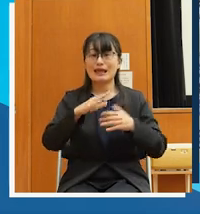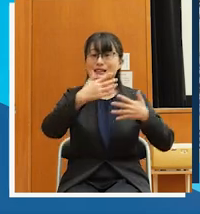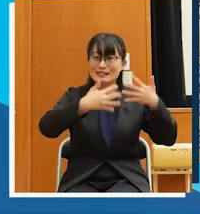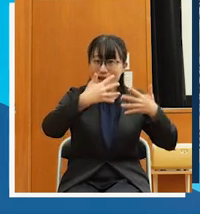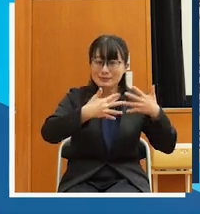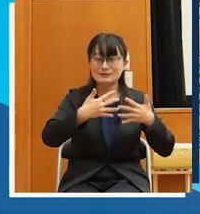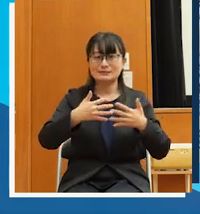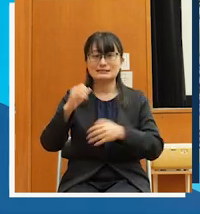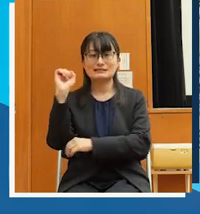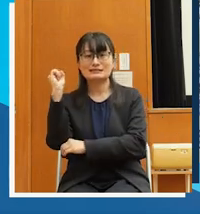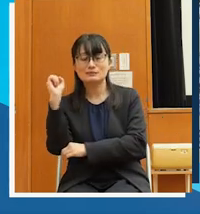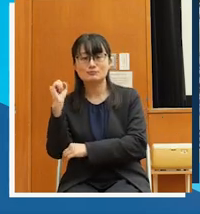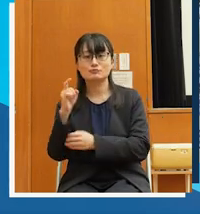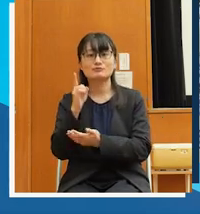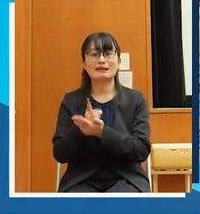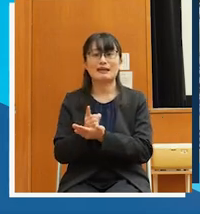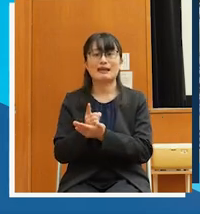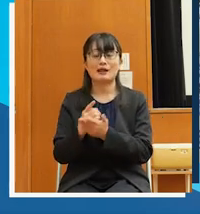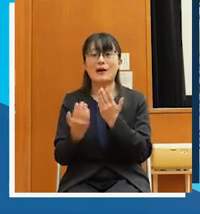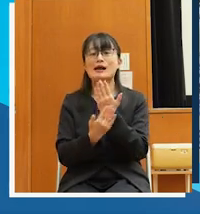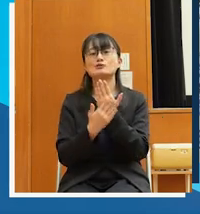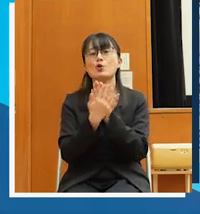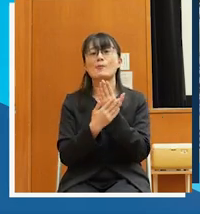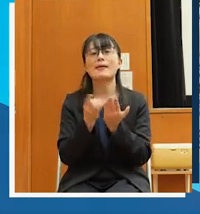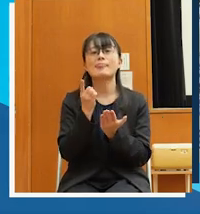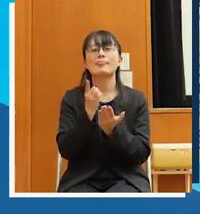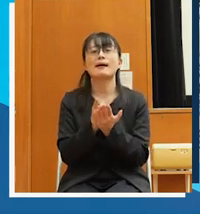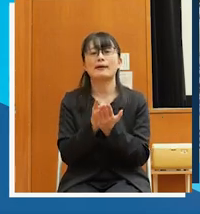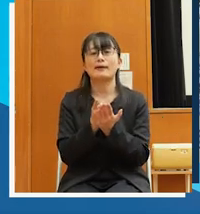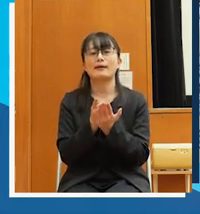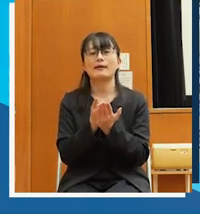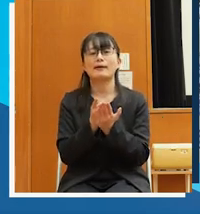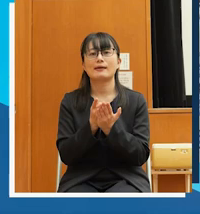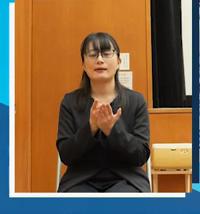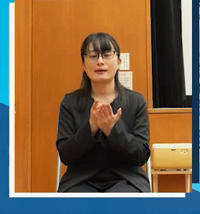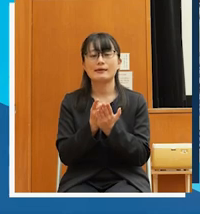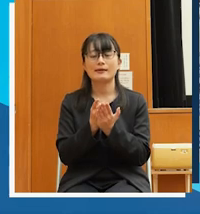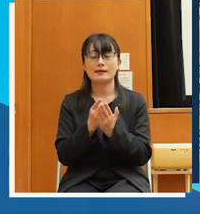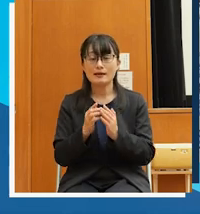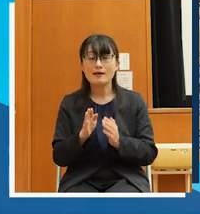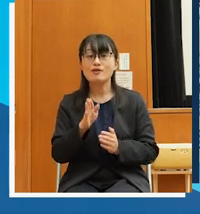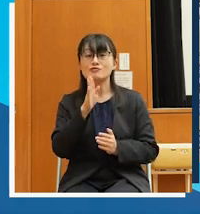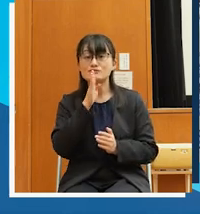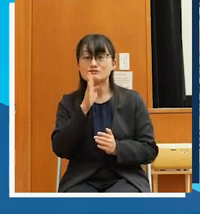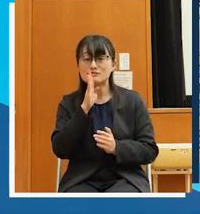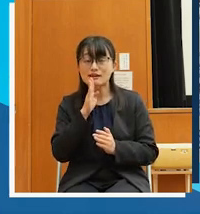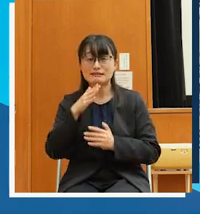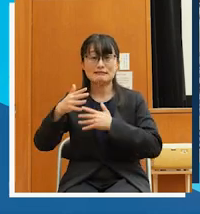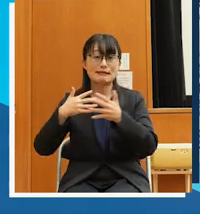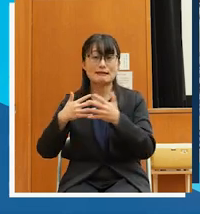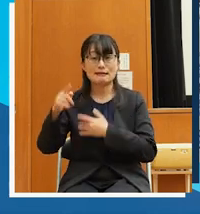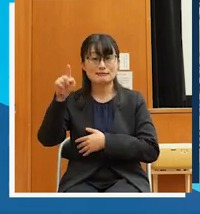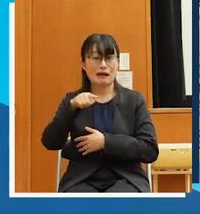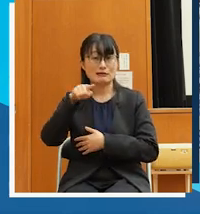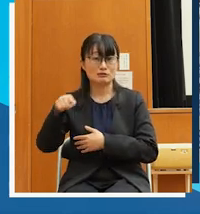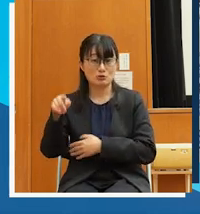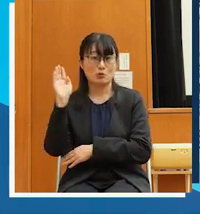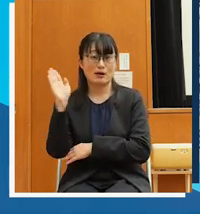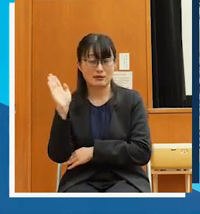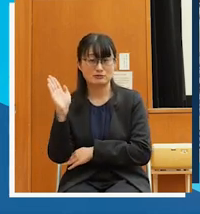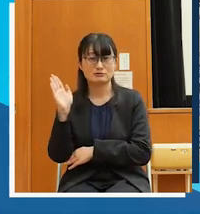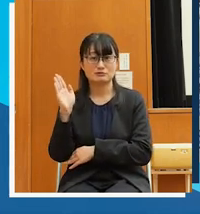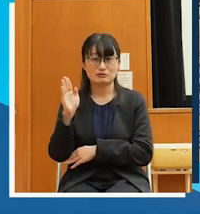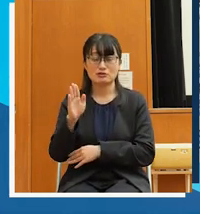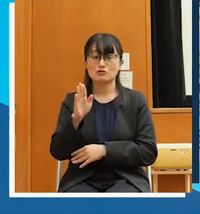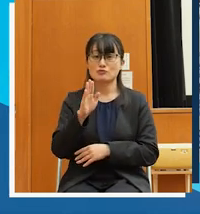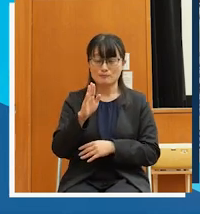ないことがたくさんあるのかなと思うんですけど直接誰かの体験だったり実際に生きた人の話を聞いたら自分の心って変わるのかなと思うの